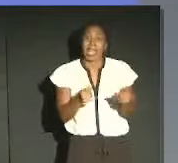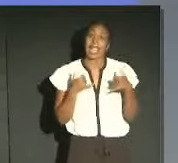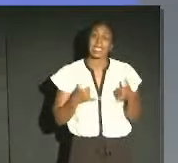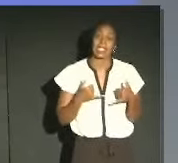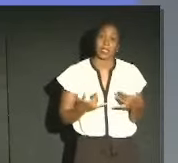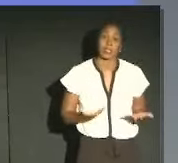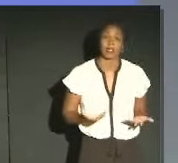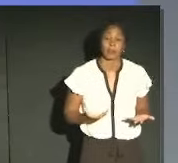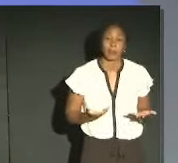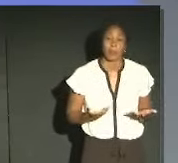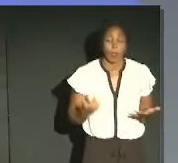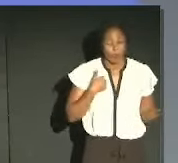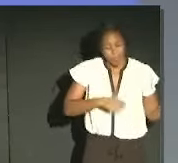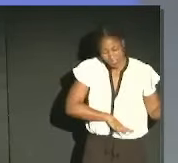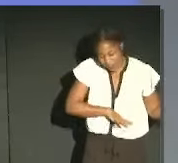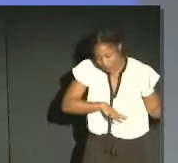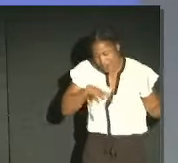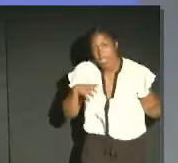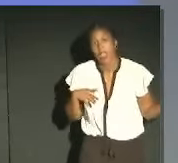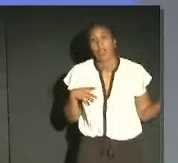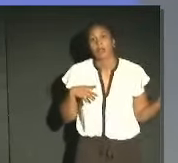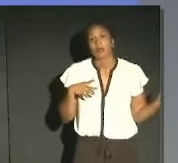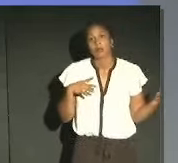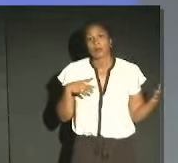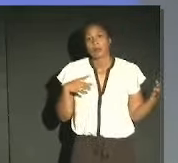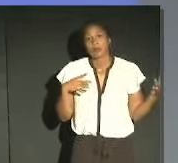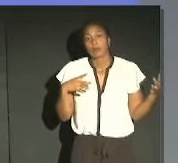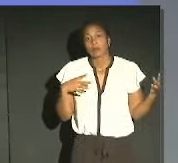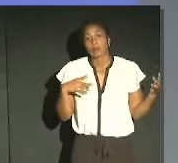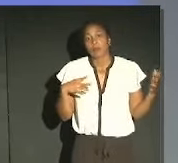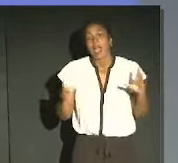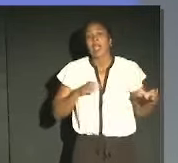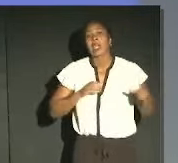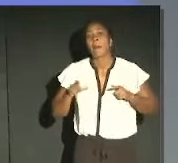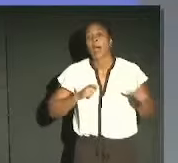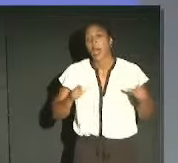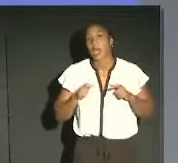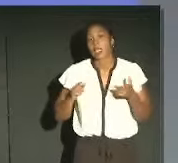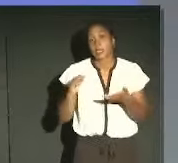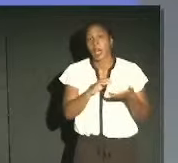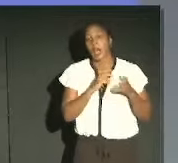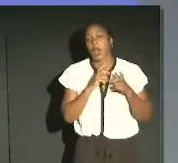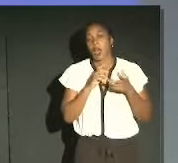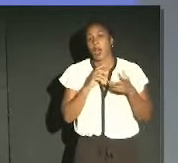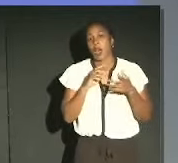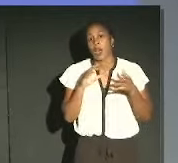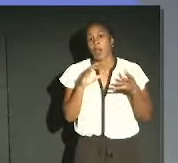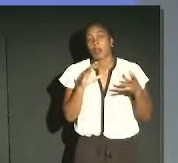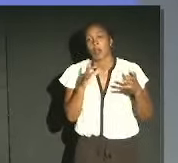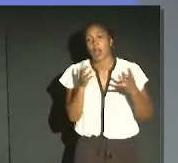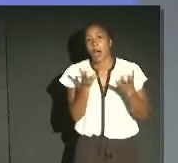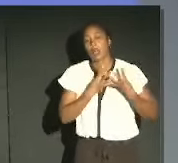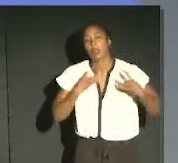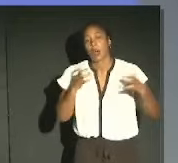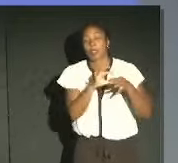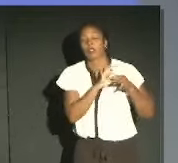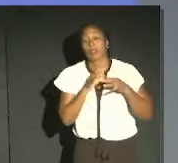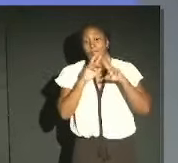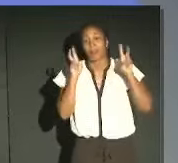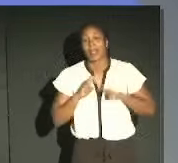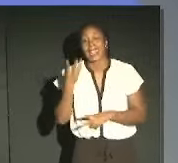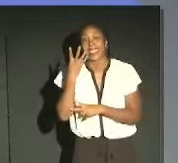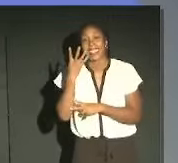mes camarad à l'Assemblée nationale qui ont obtenu la reconnaissance de la responsabilité de l'État